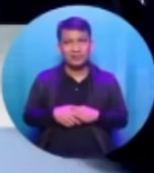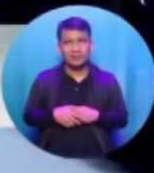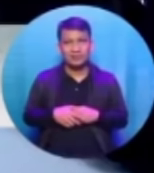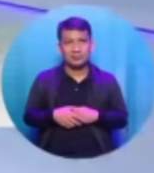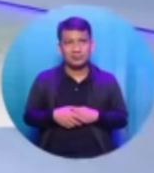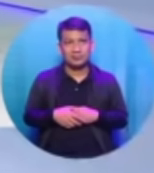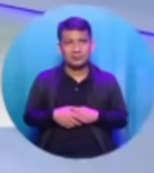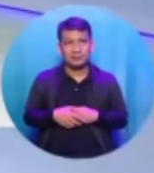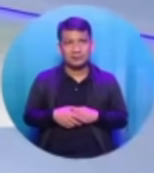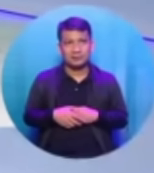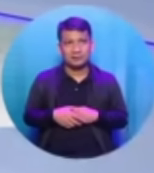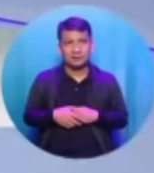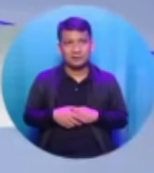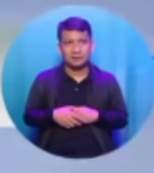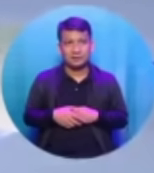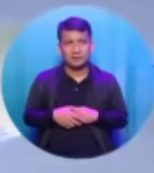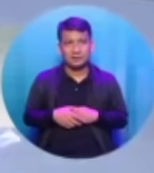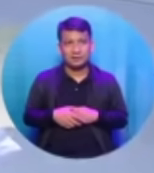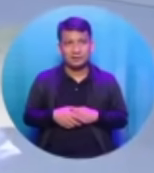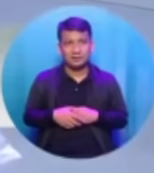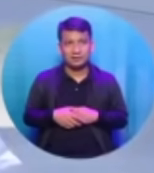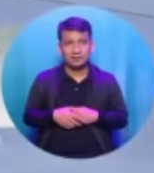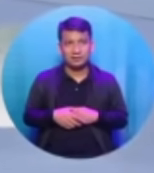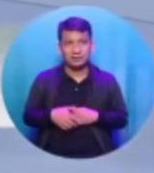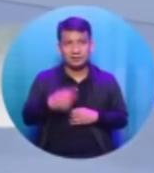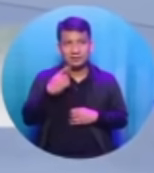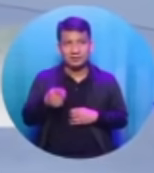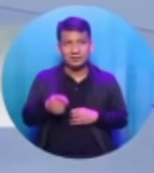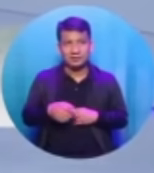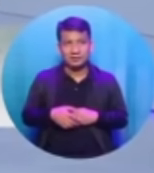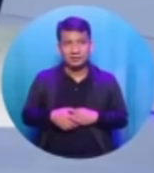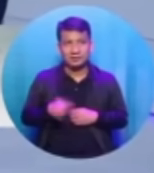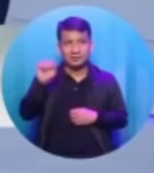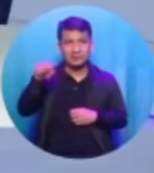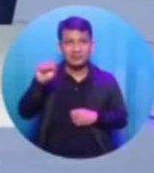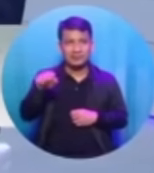ng binukulan? Naisahan kayo, sir. Opo.